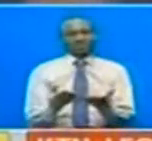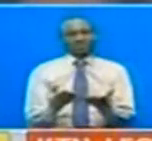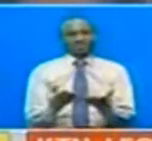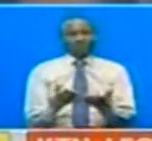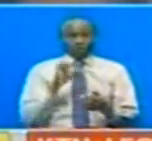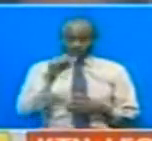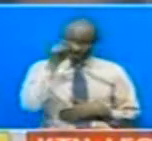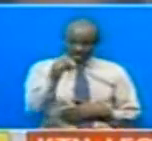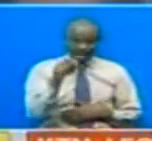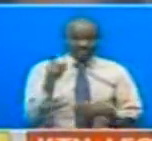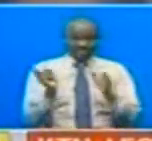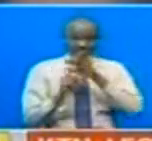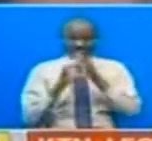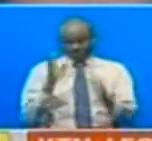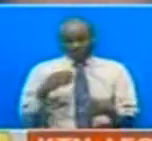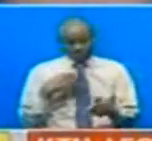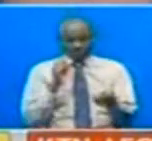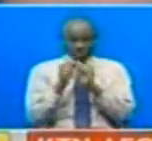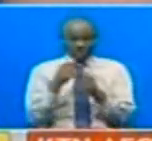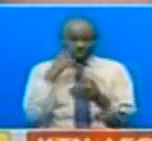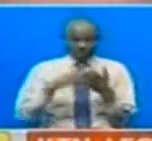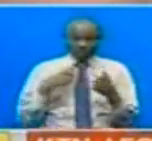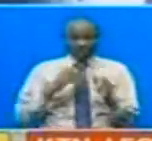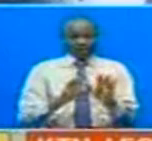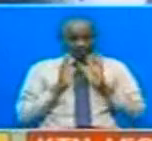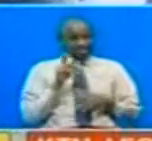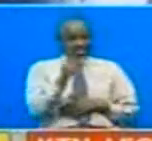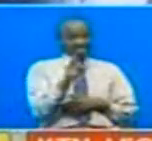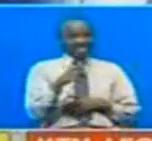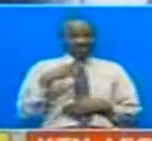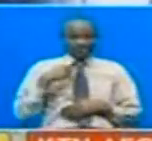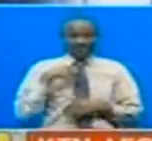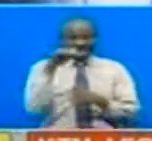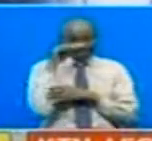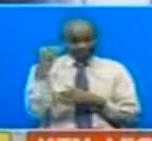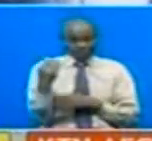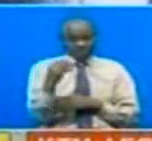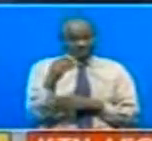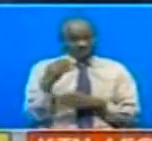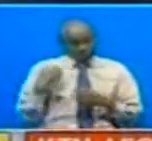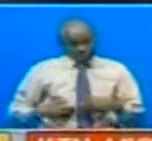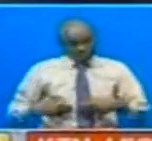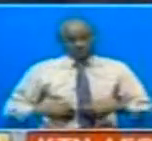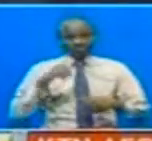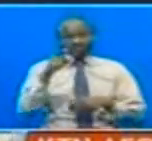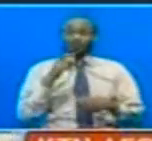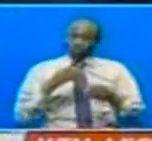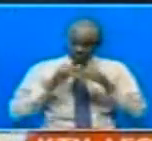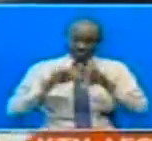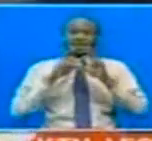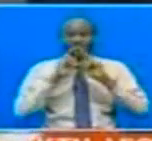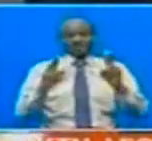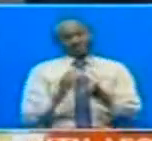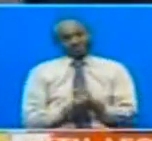Licha waziri wa michezo Hassan Wario kujaribu kuepa swala hilo, aliwasihi vijana wa Mombasa kuendeleza amani mashinani. Najua siasa